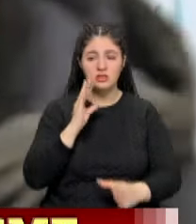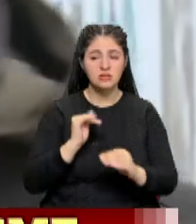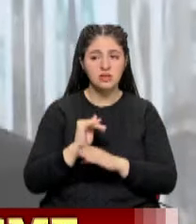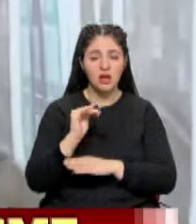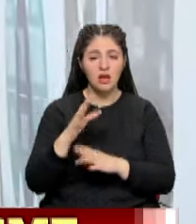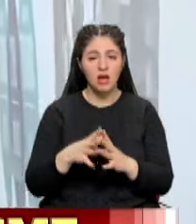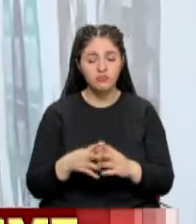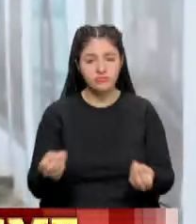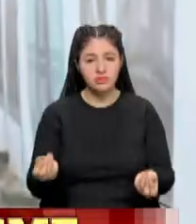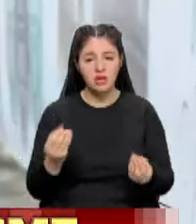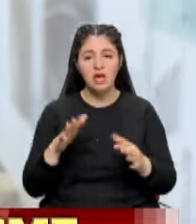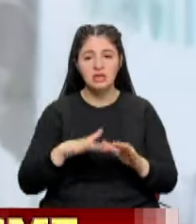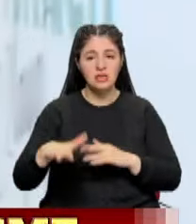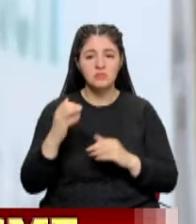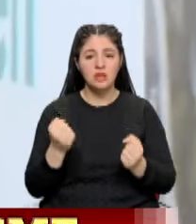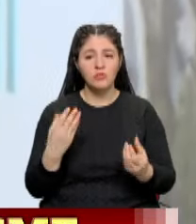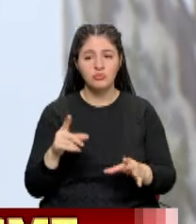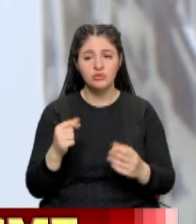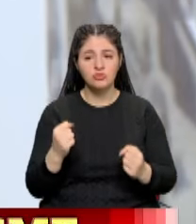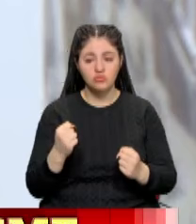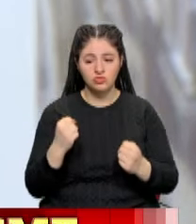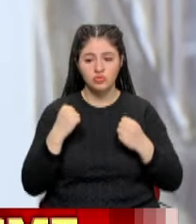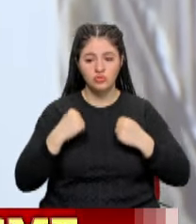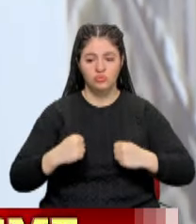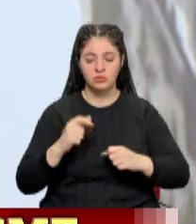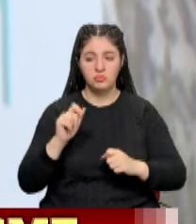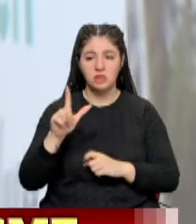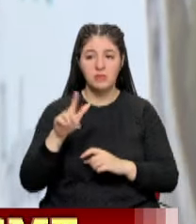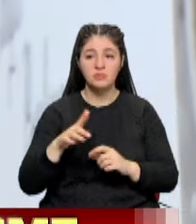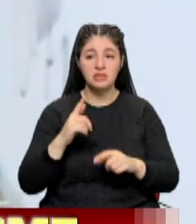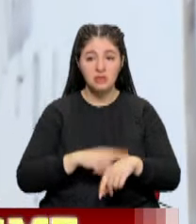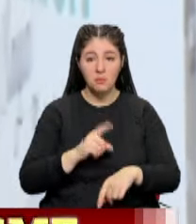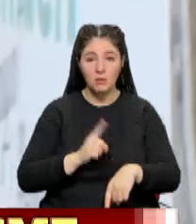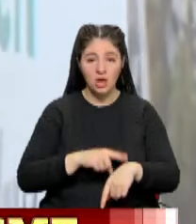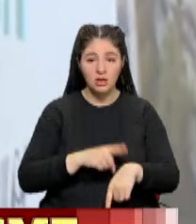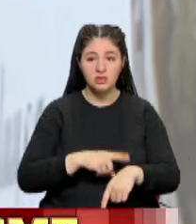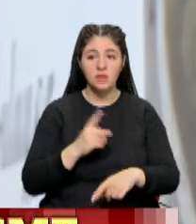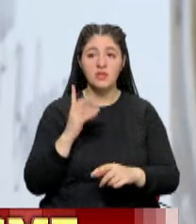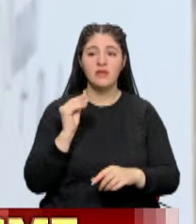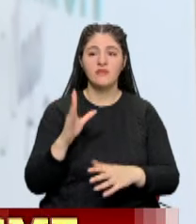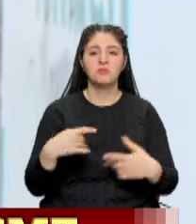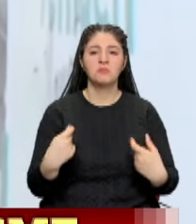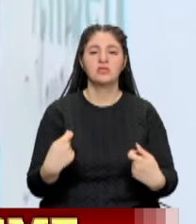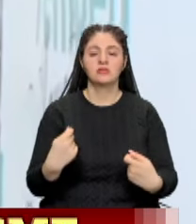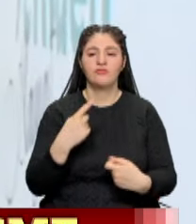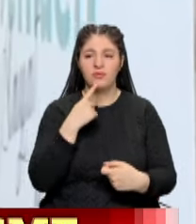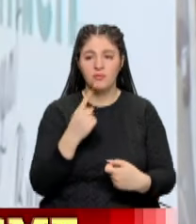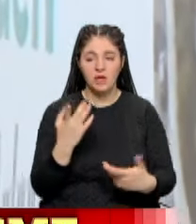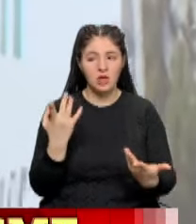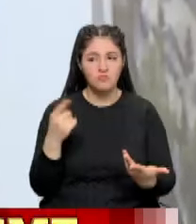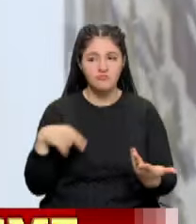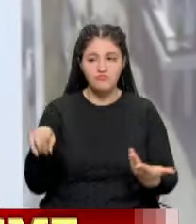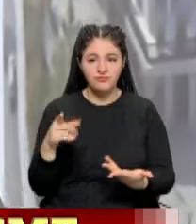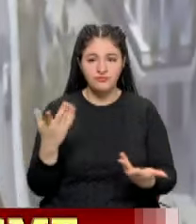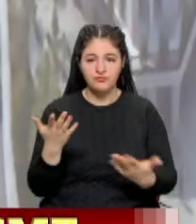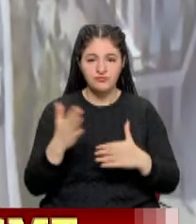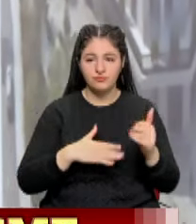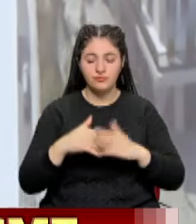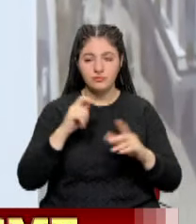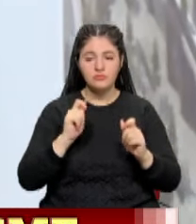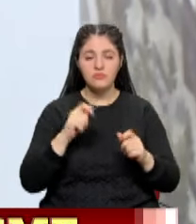hayatını kaybetti. Zemin sağlam olmayınca bunu güçlendirmek gerekiyor. Bu hem zaman demek hem daha fazla maliyet demek. Buralarda